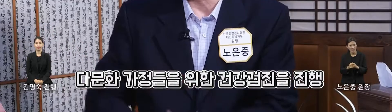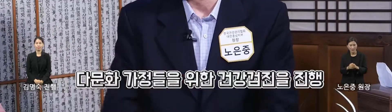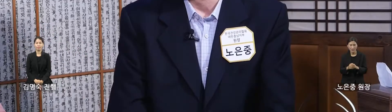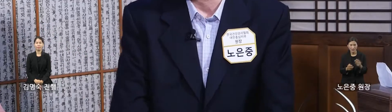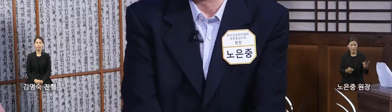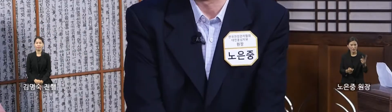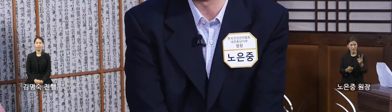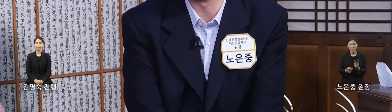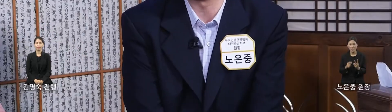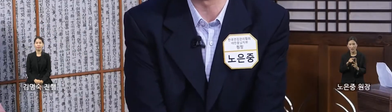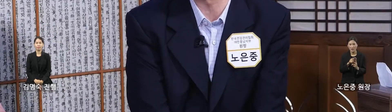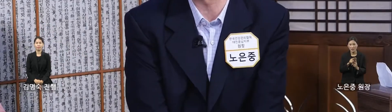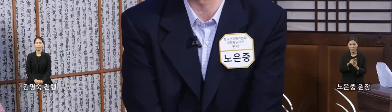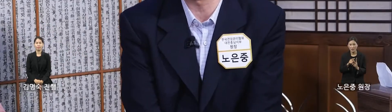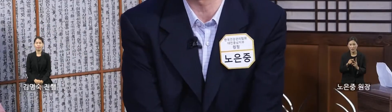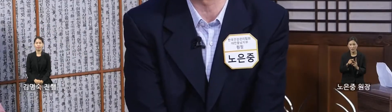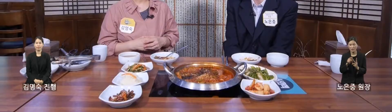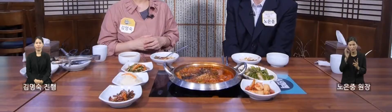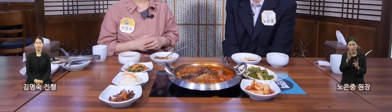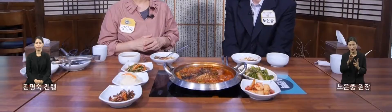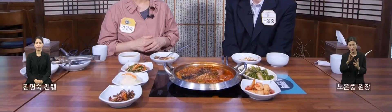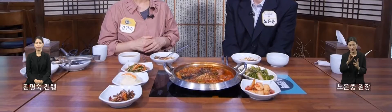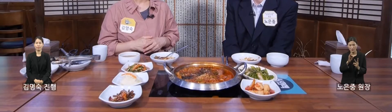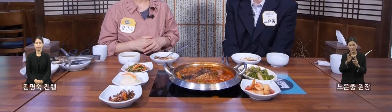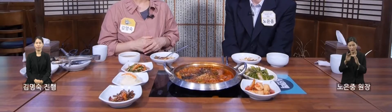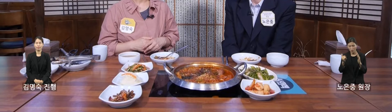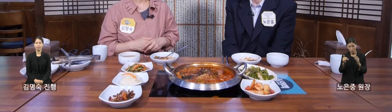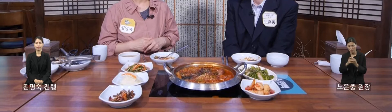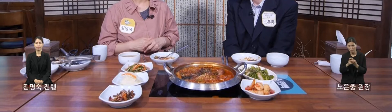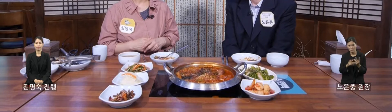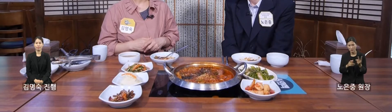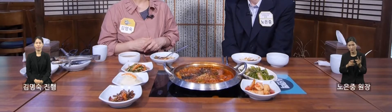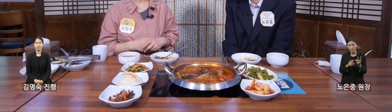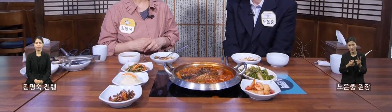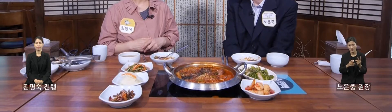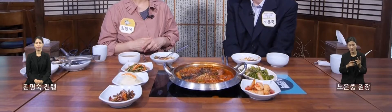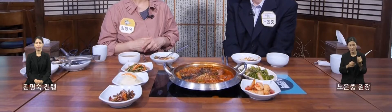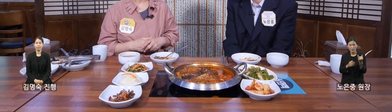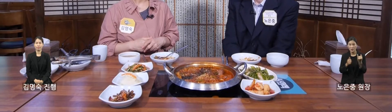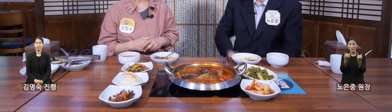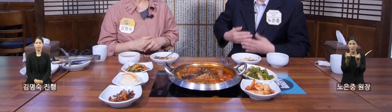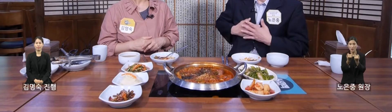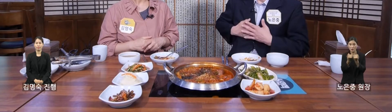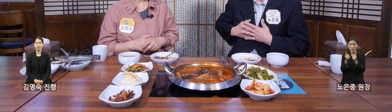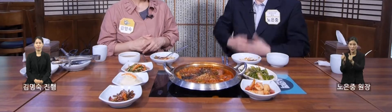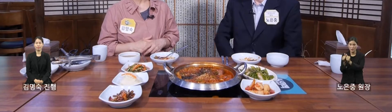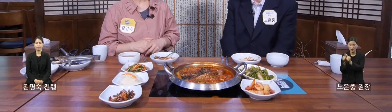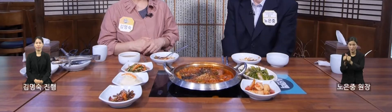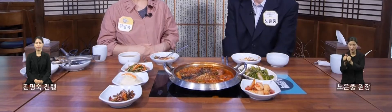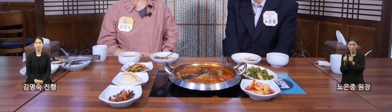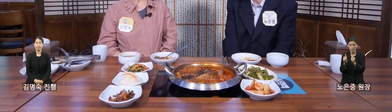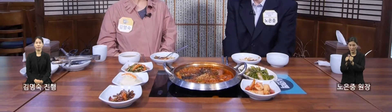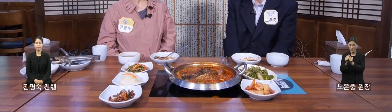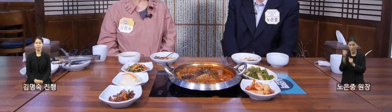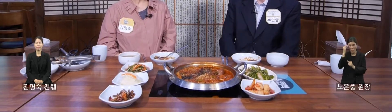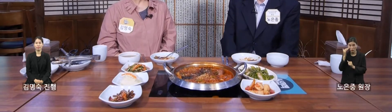같이 이제 들어보시면 저희 다문화 가족 보시면 저는 거의 여성분들 그리고 남성분들이 이제 저희 네, 분들이잖아요.